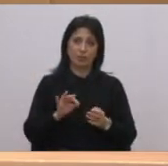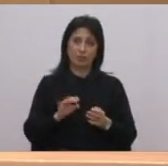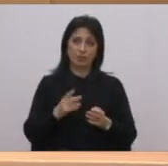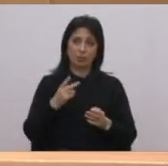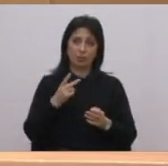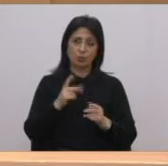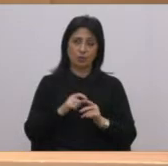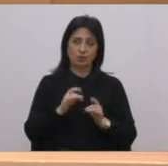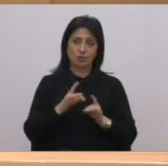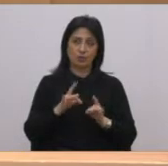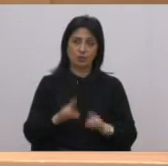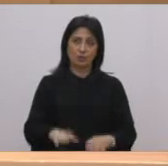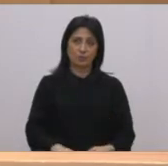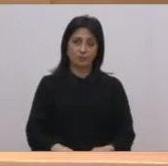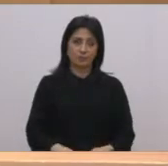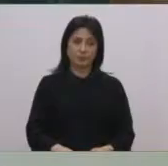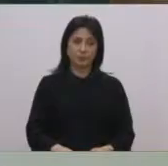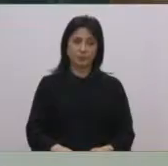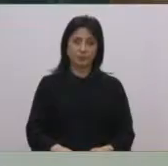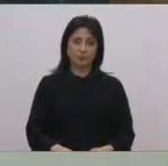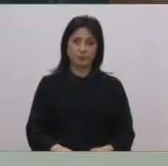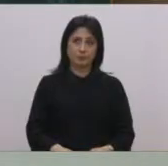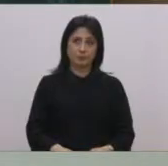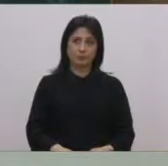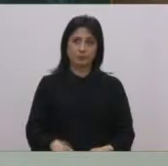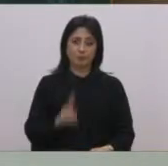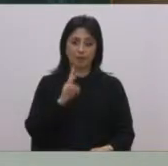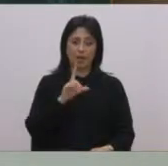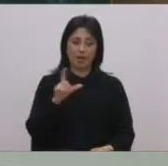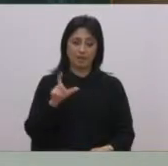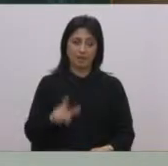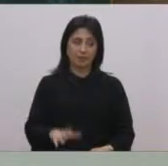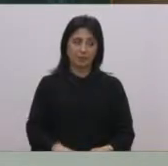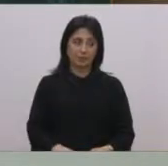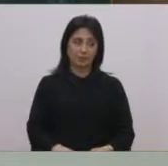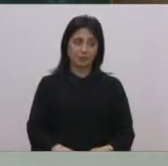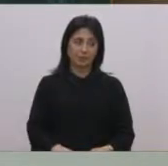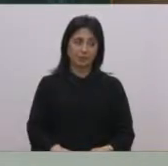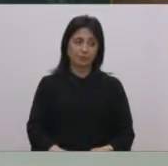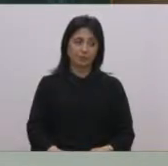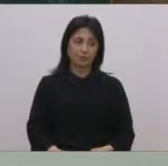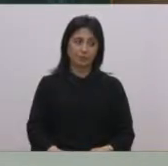2-3 წუთით გვითხრათ. მადლობა. ვლადიმერ კახაძე, ეკა სეფაშვილი.